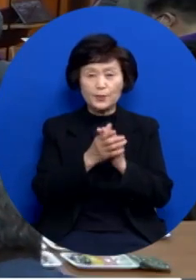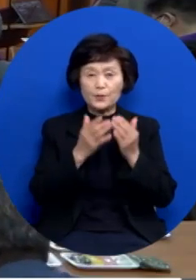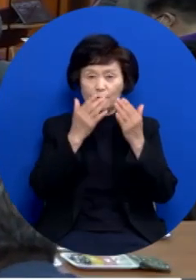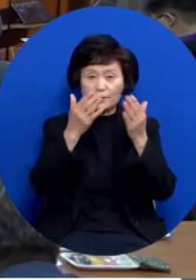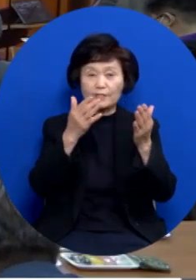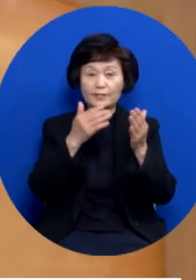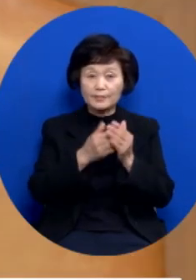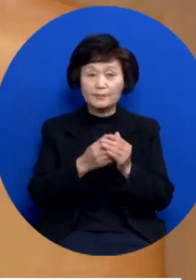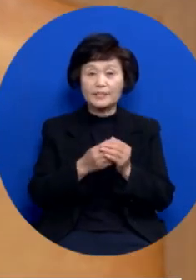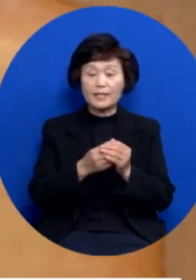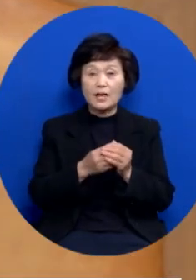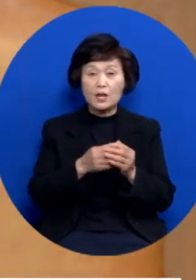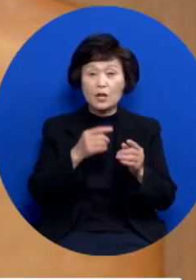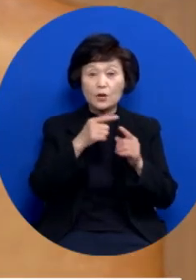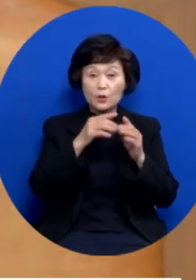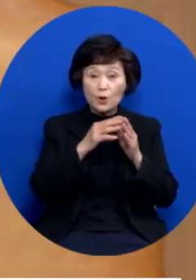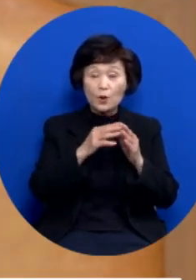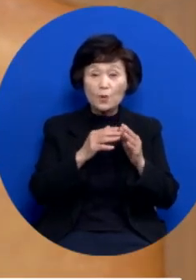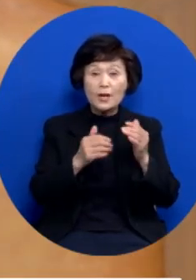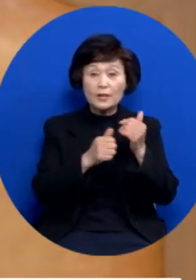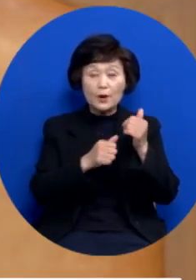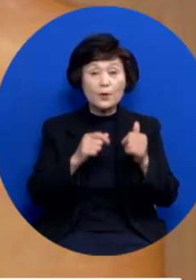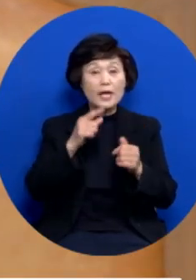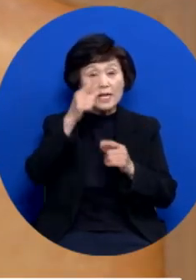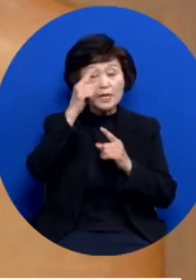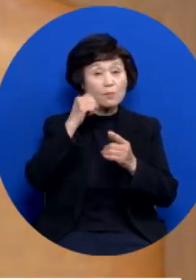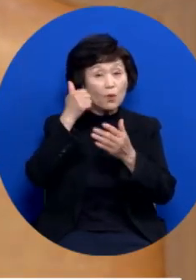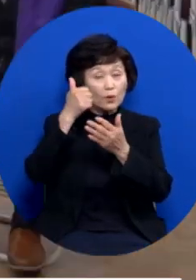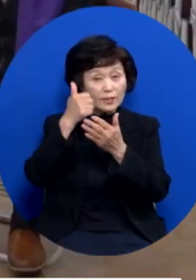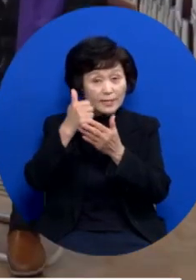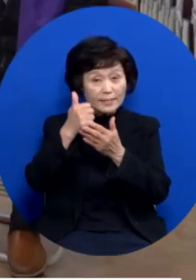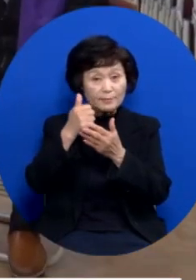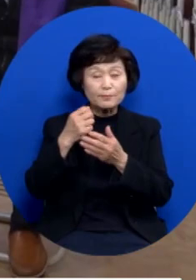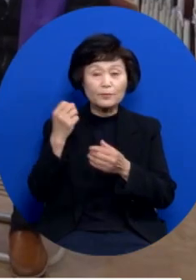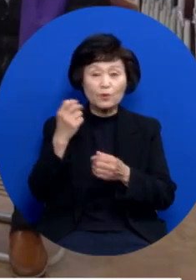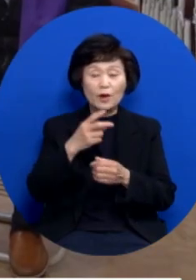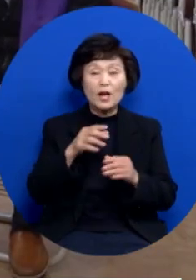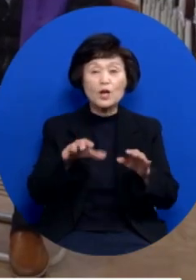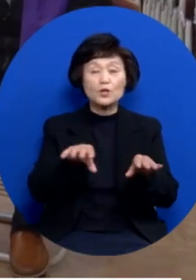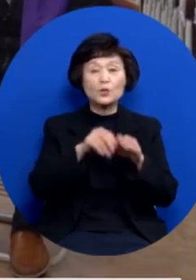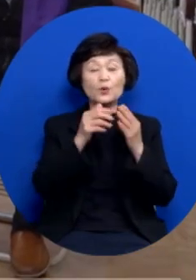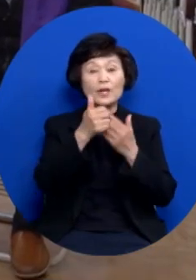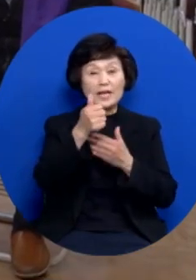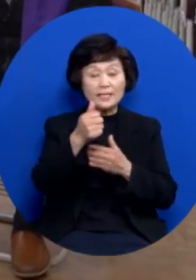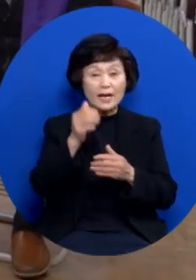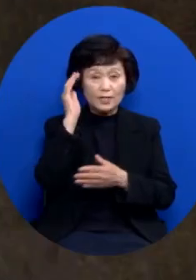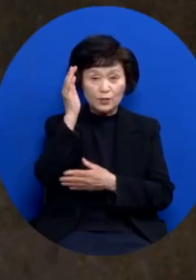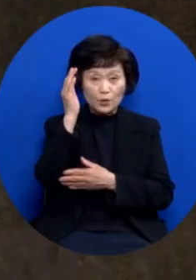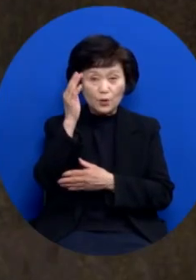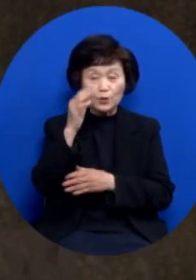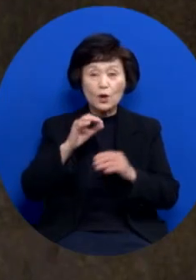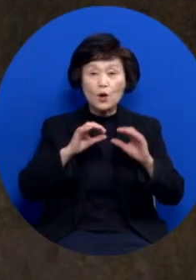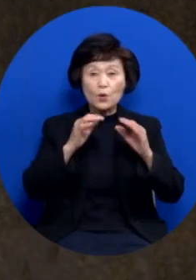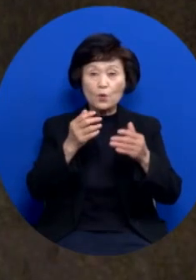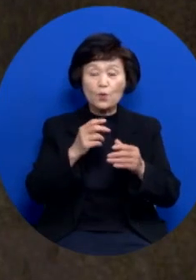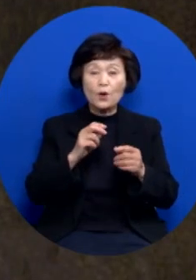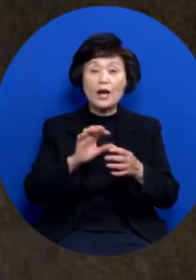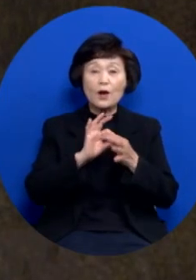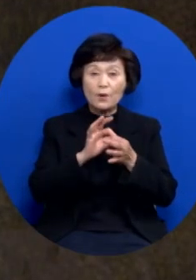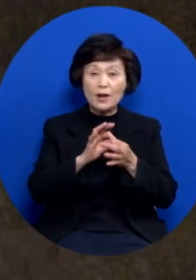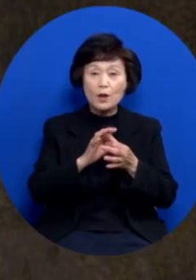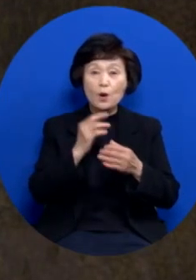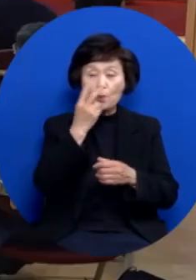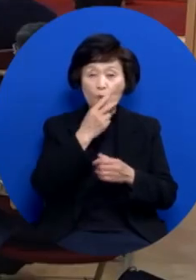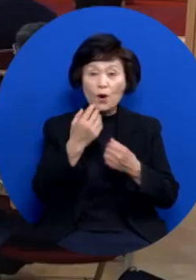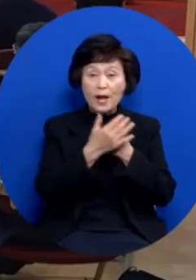예배는 기장 교회와 사회위원장 이재호 목사의 인도와 강현홍 총회장의 설교, 국가보안법 관련 발언 등의 순서로